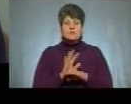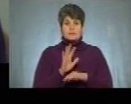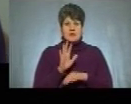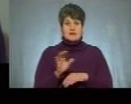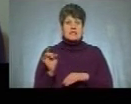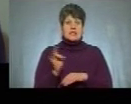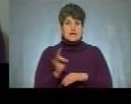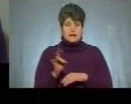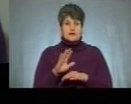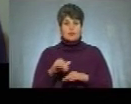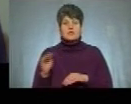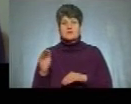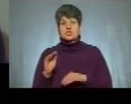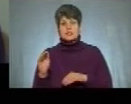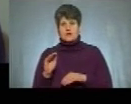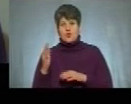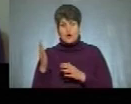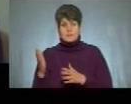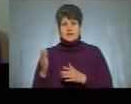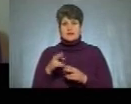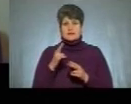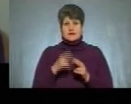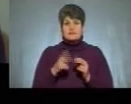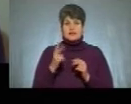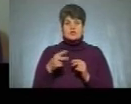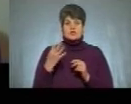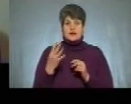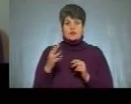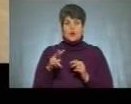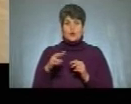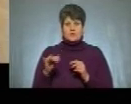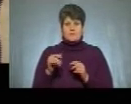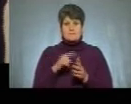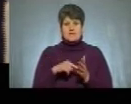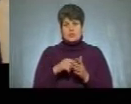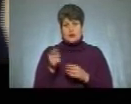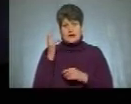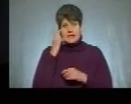Рівне, потім в Житомир і завершення 24 лютого в місті Києві.